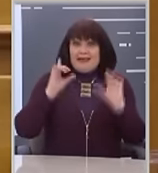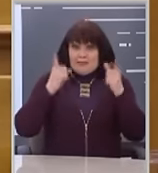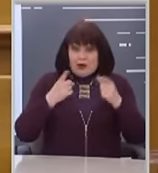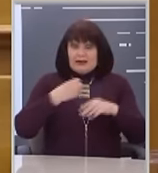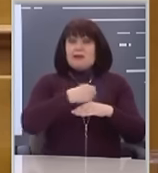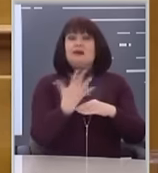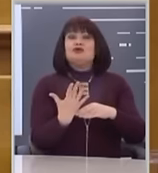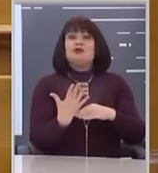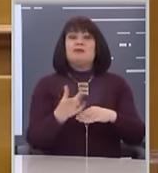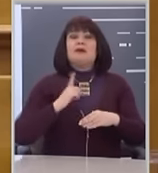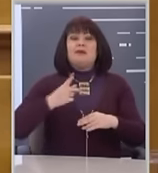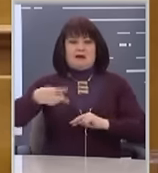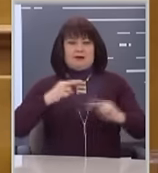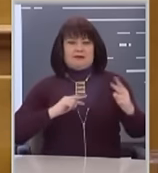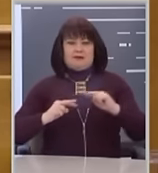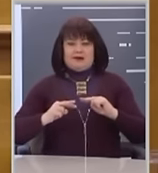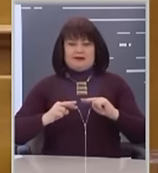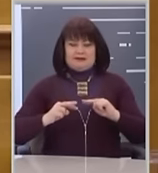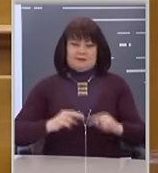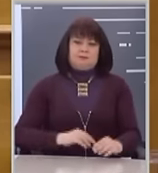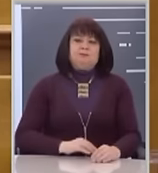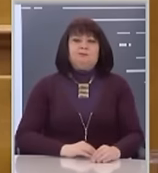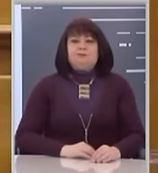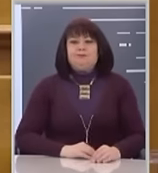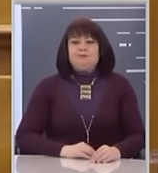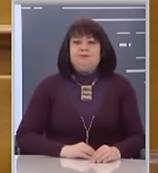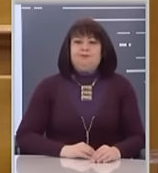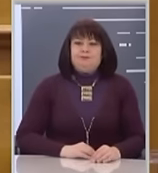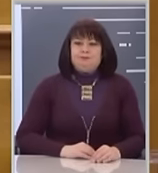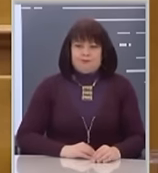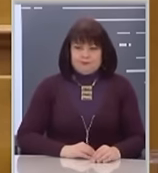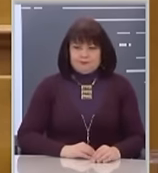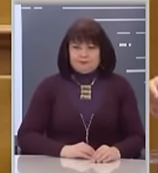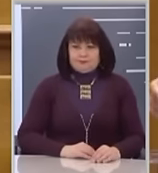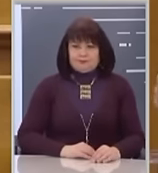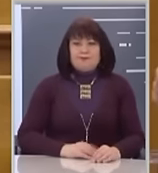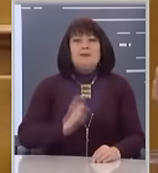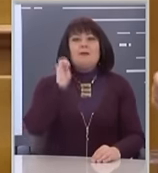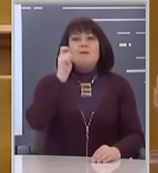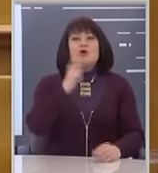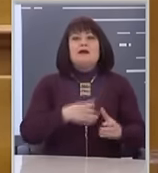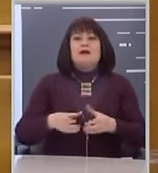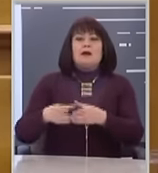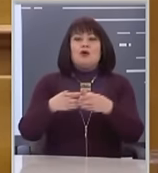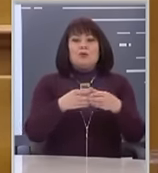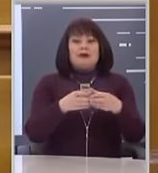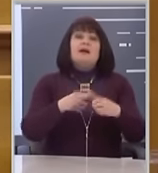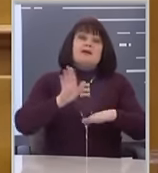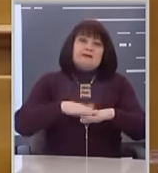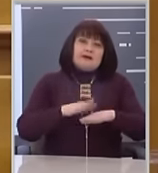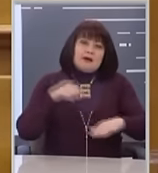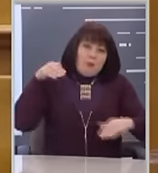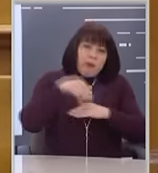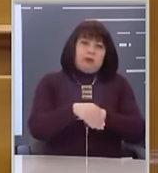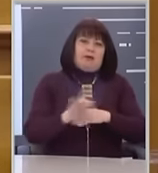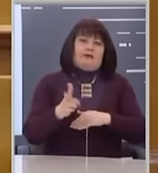και το ΠΑΣΟΚ. Τα κόμματα που οδήγησαν εν τέλει τη χώρα στη χρεοκοπία και σήμερα